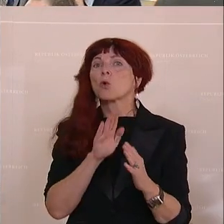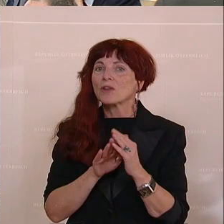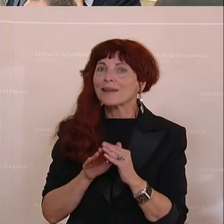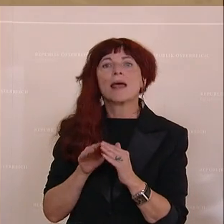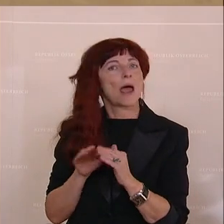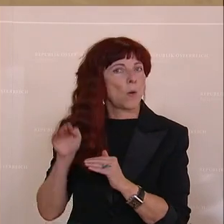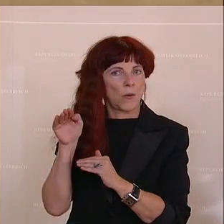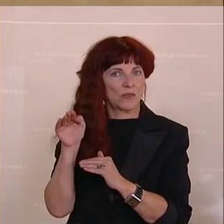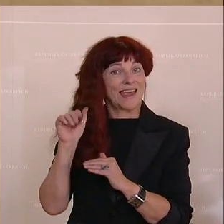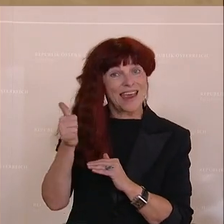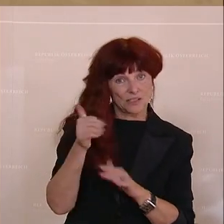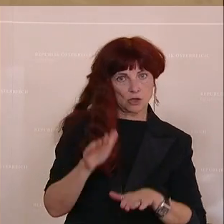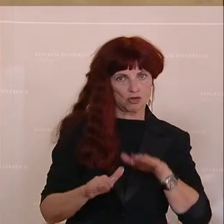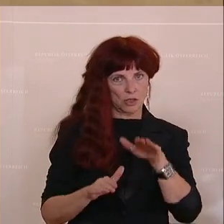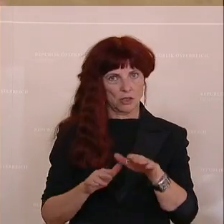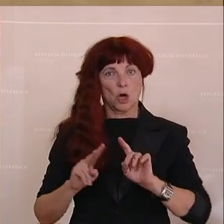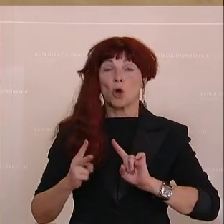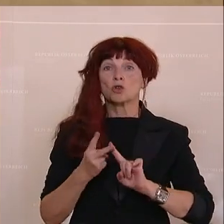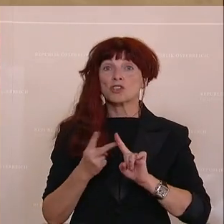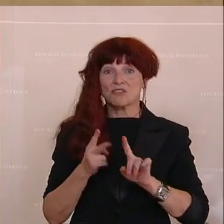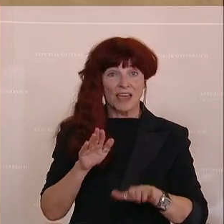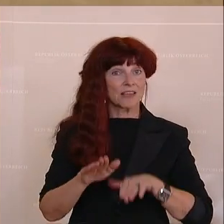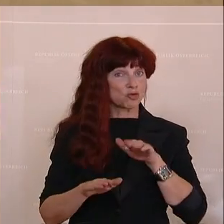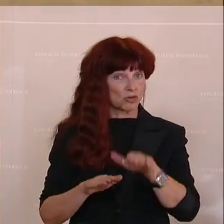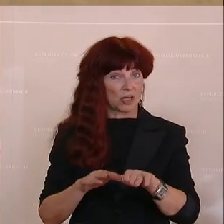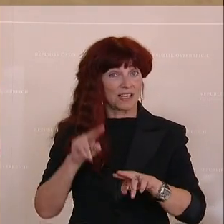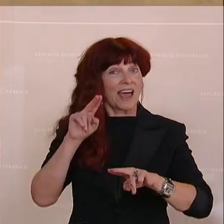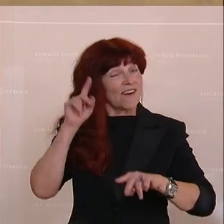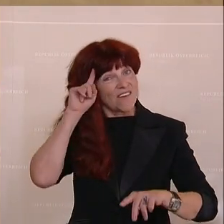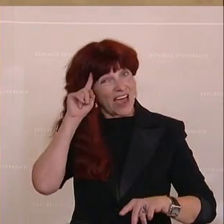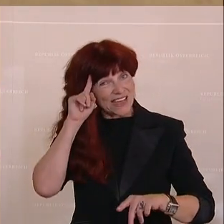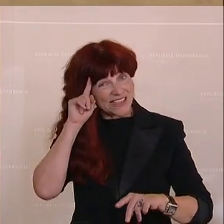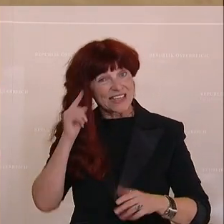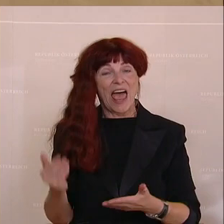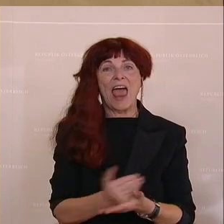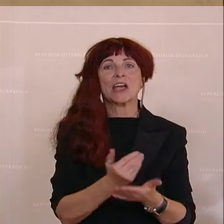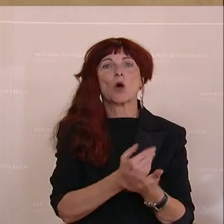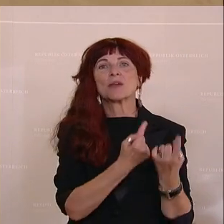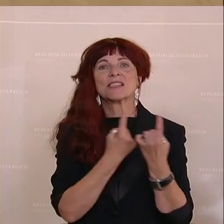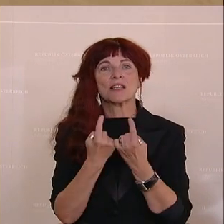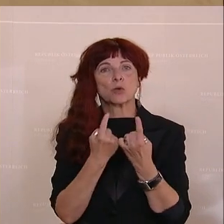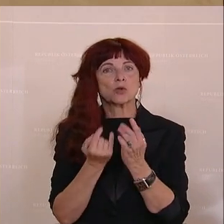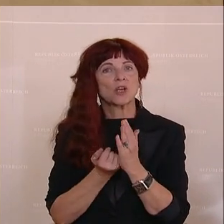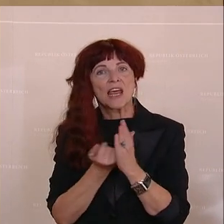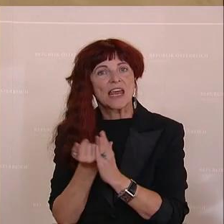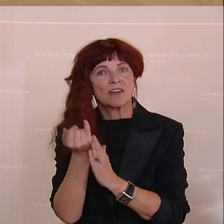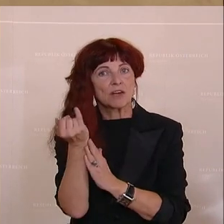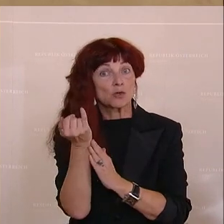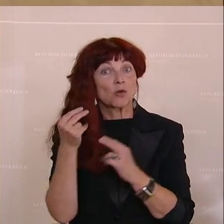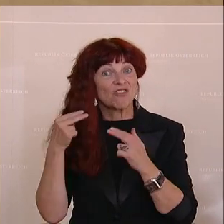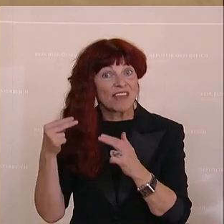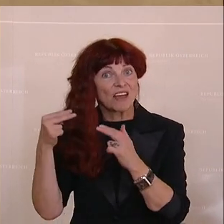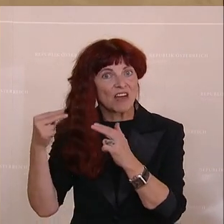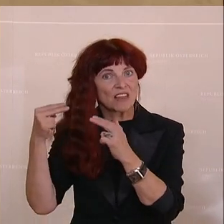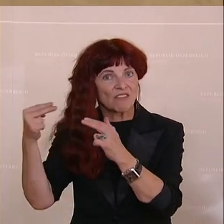Der zweite Schritt ist, weil wir natürlich wissen, dass die Einkommenssituation und die Inflation weiter vorangeht.